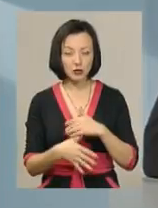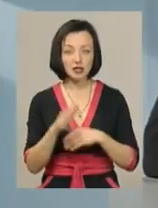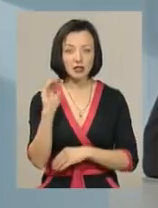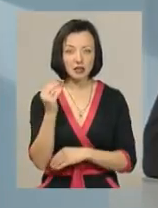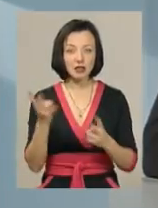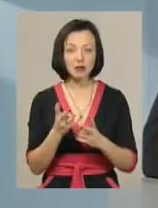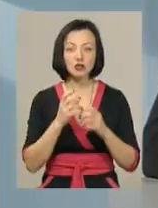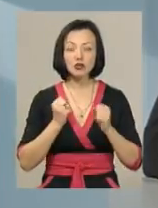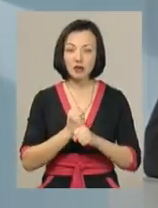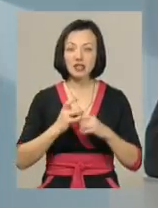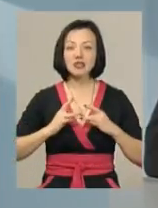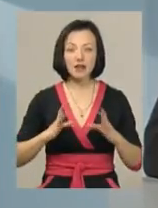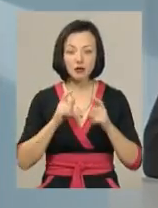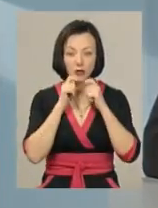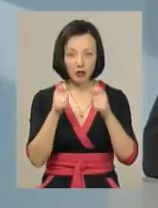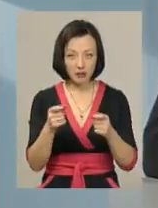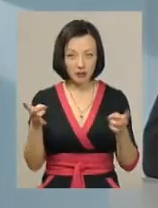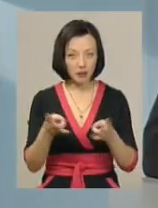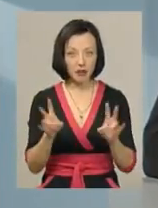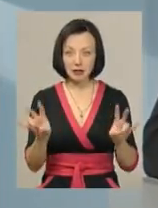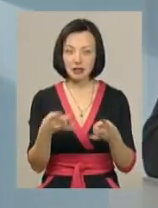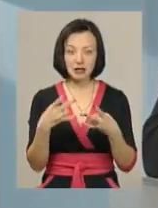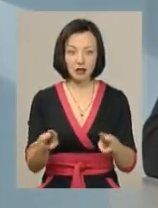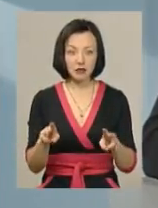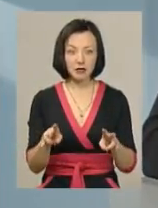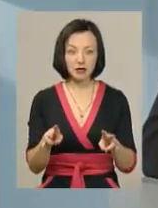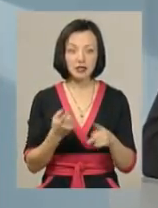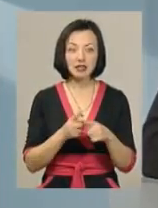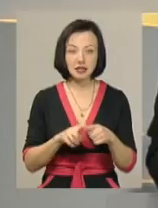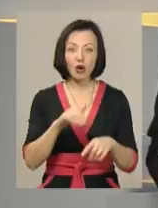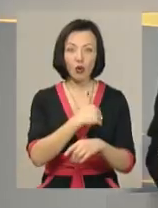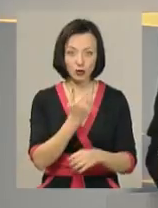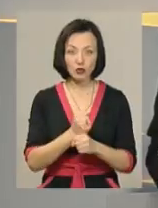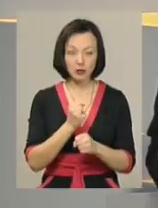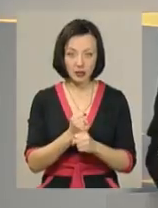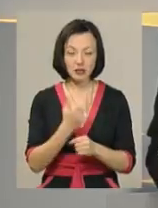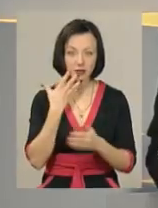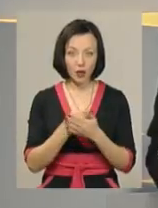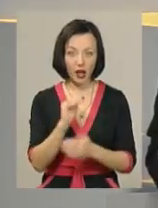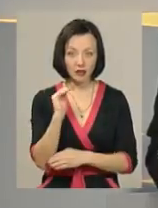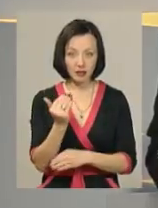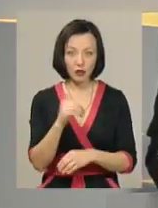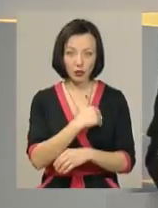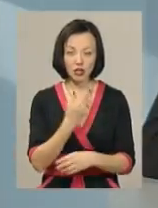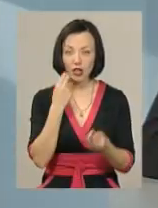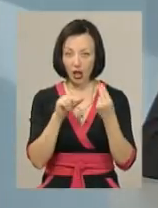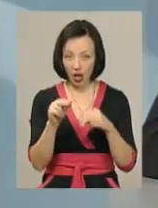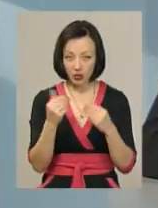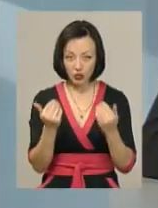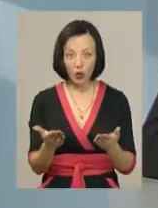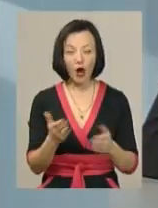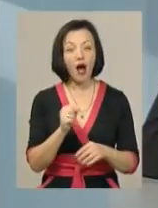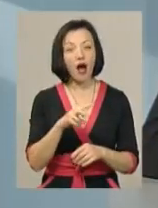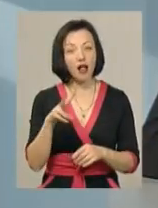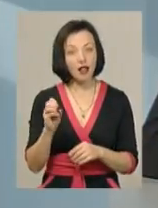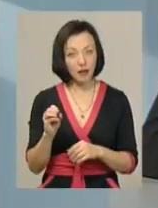дитині треба зробити свято треба подарувати подарунок ну не треба А це Хочеться зробити тому що це своя дитина і для неї хочеться найкращого